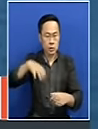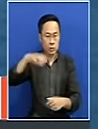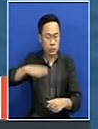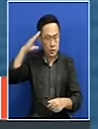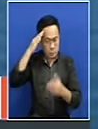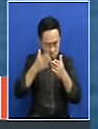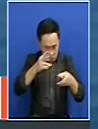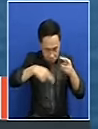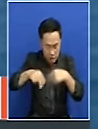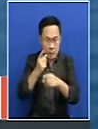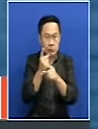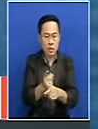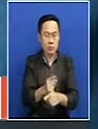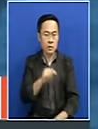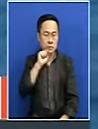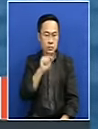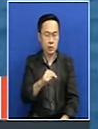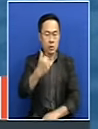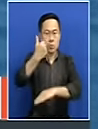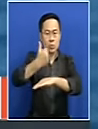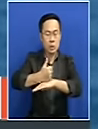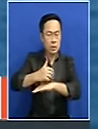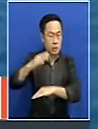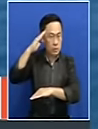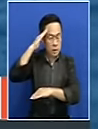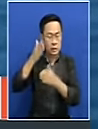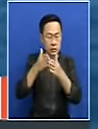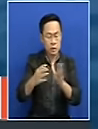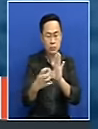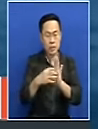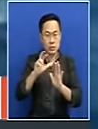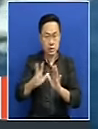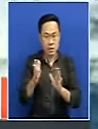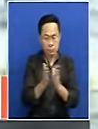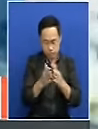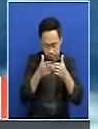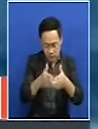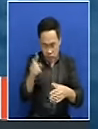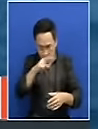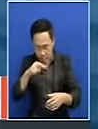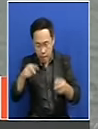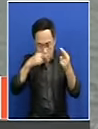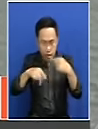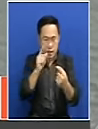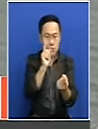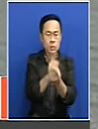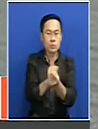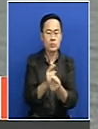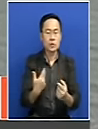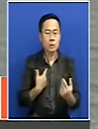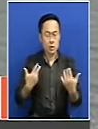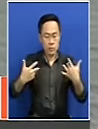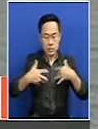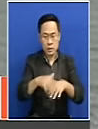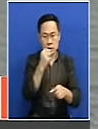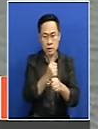ยต้องเร่งติดตามละค่ะตามคำสั่งของผู้บัญชาการทัพเรือภาคที่3ในฐานะผู้อำนวยการ3ศูนย์ประสาน